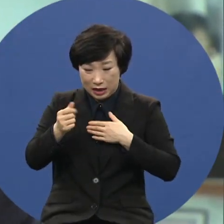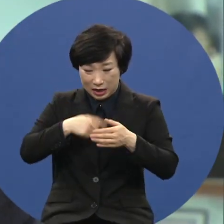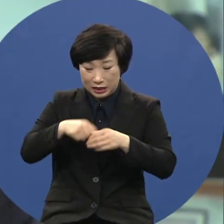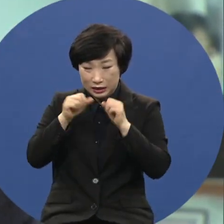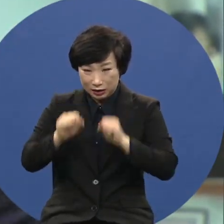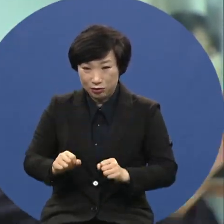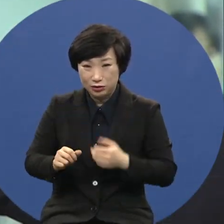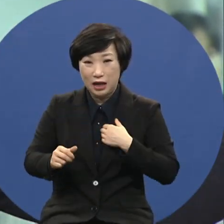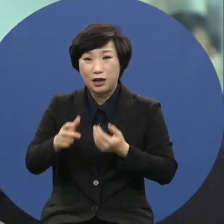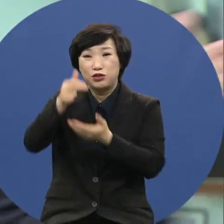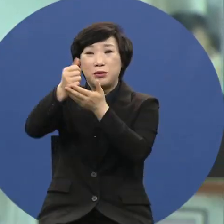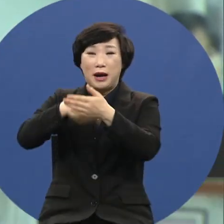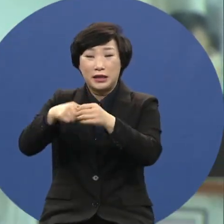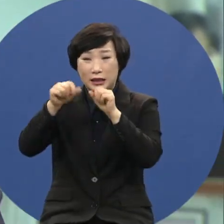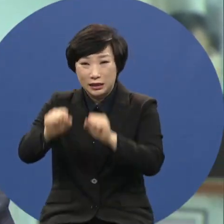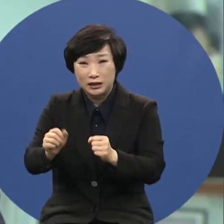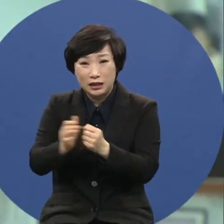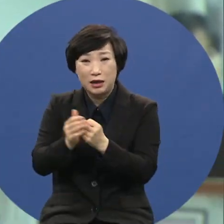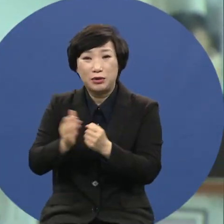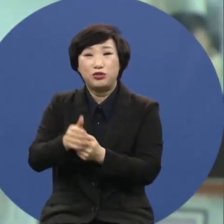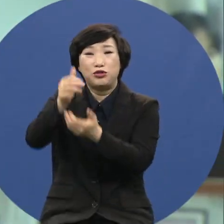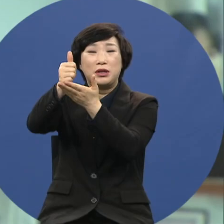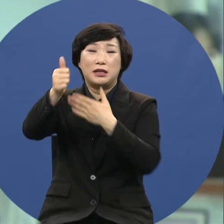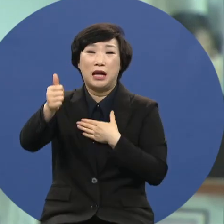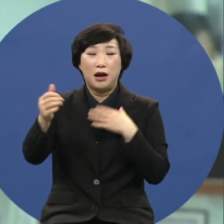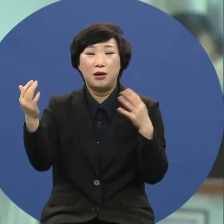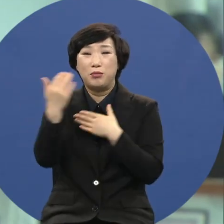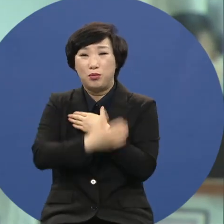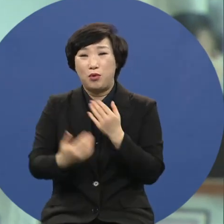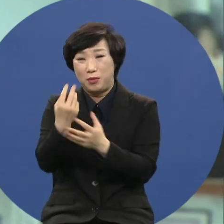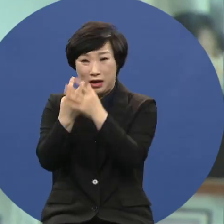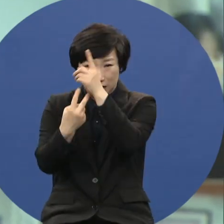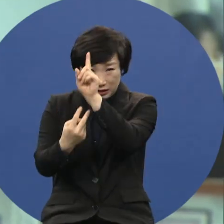때문에 주님과 나는 한 몸이요 신랑과 신부입니다.